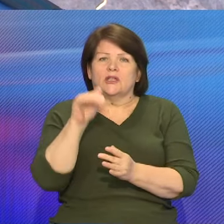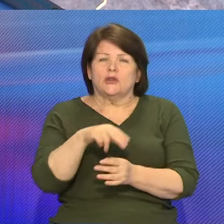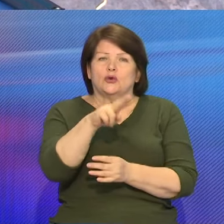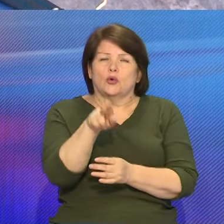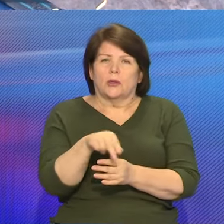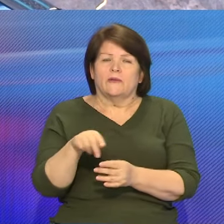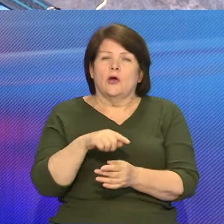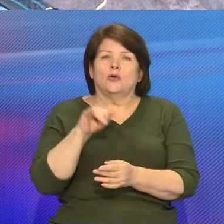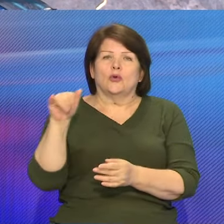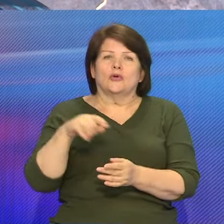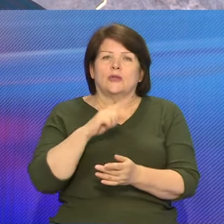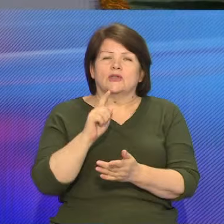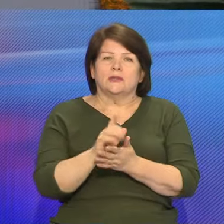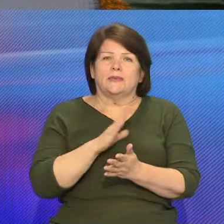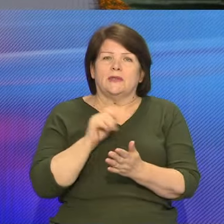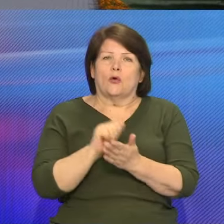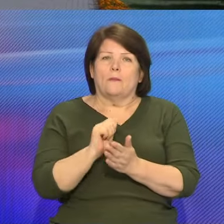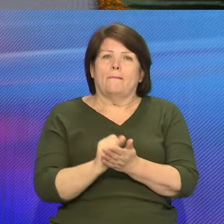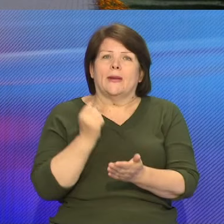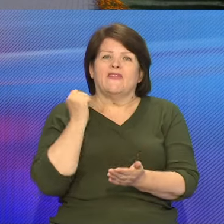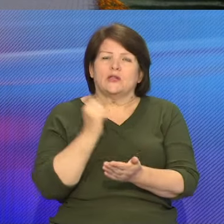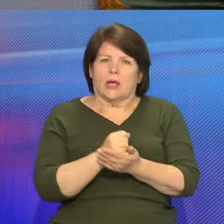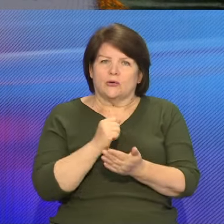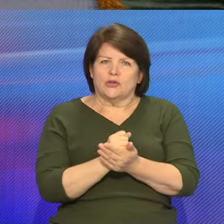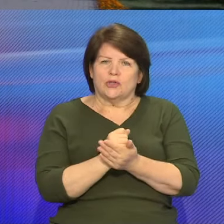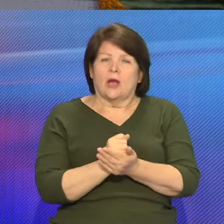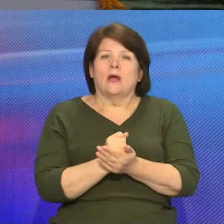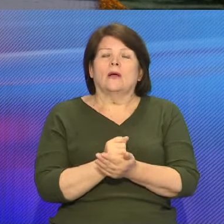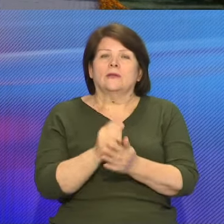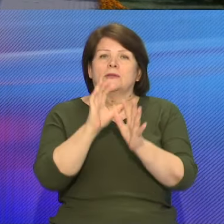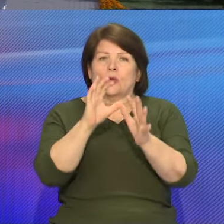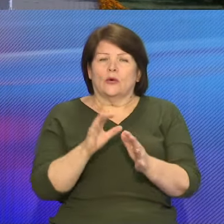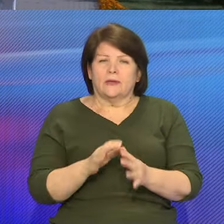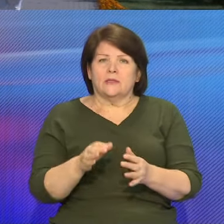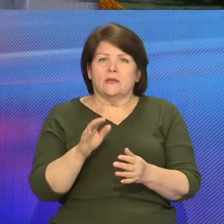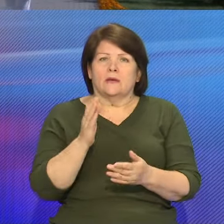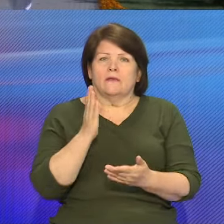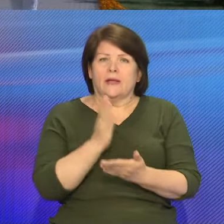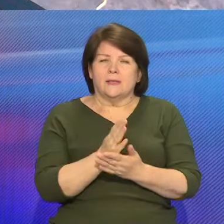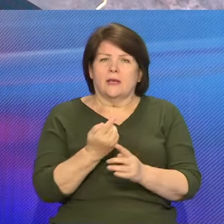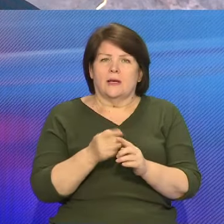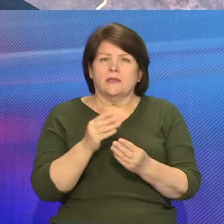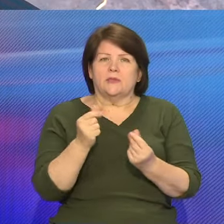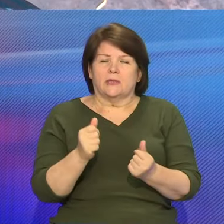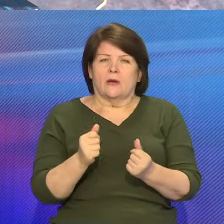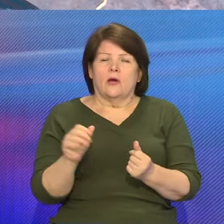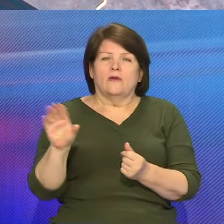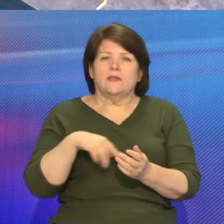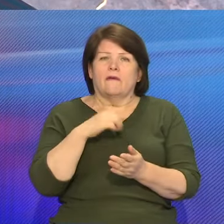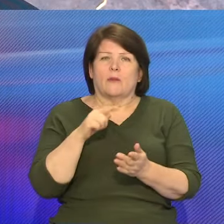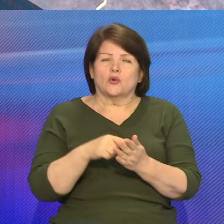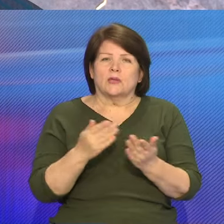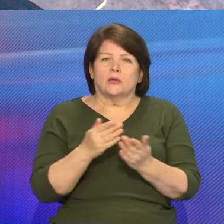то у него должны быть документы, подтверждающие легальность приобретения данных денежных средств. Еще хочу отметить, что все актуальные вопросы, которые чаще